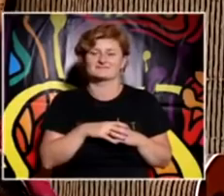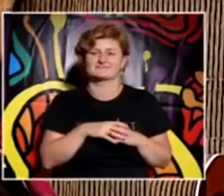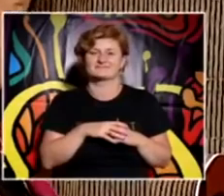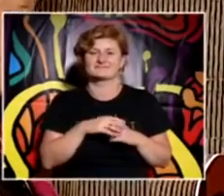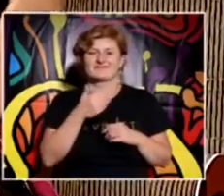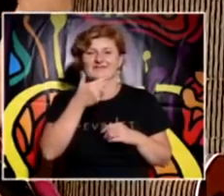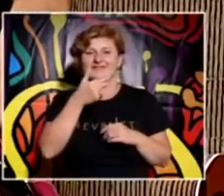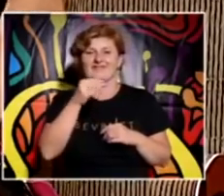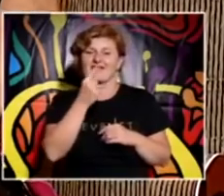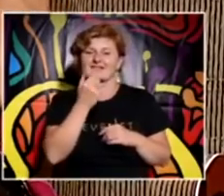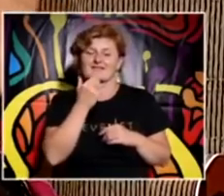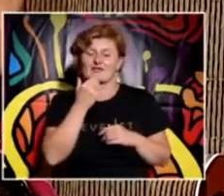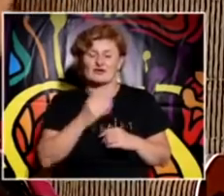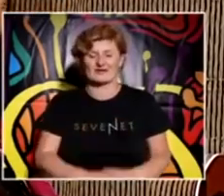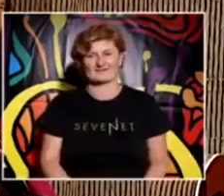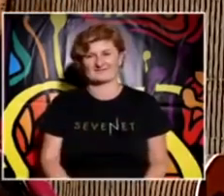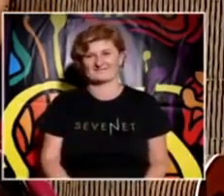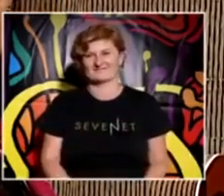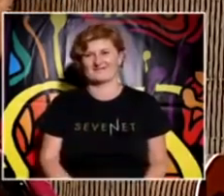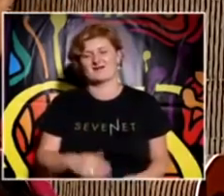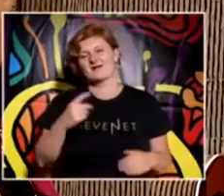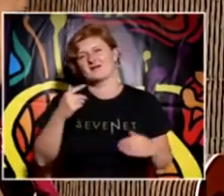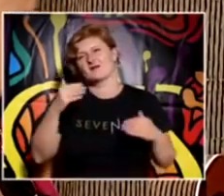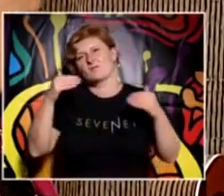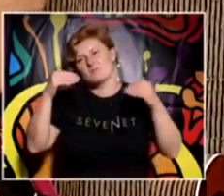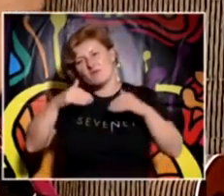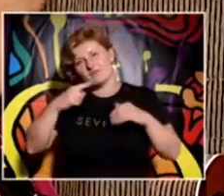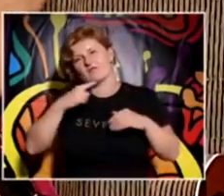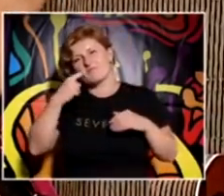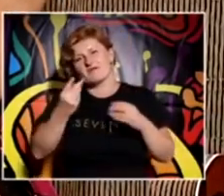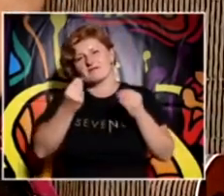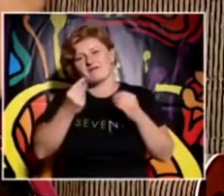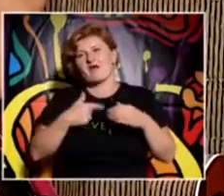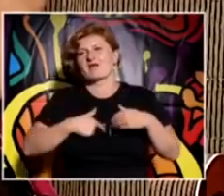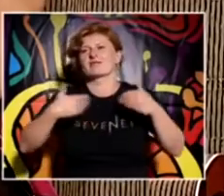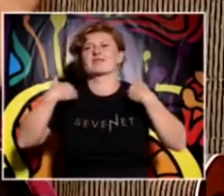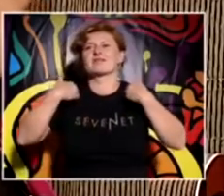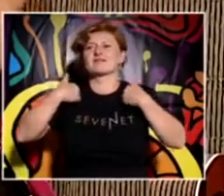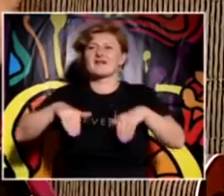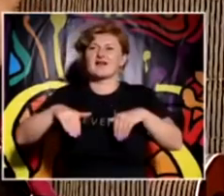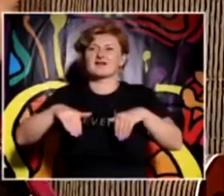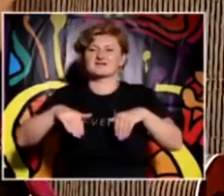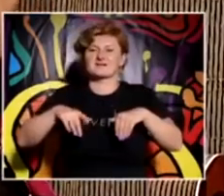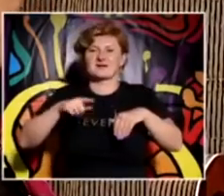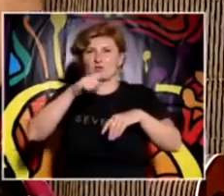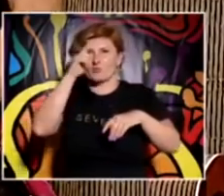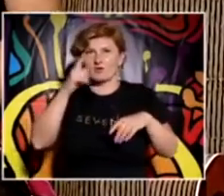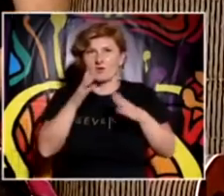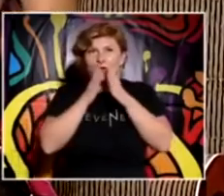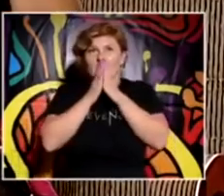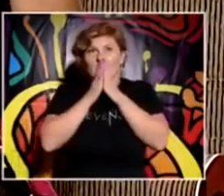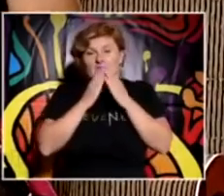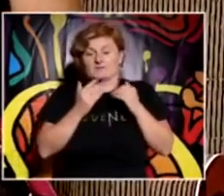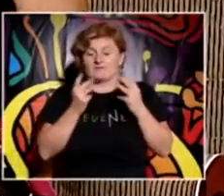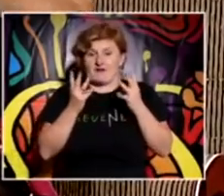jesteśmy z tych za jeden dolar, ale ja myślę, że możemy powiedzieć tą kwotę, ale ja nie chciałbym, żeby ta kwota kogokolwiek tutaj przestraszyła, bo to jest